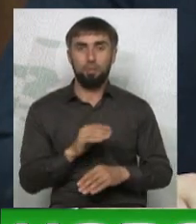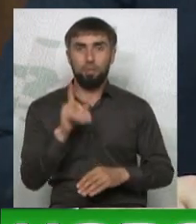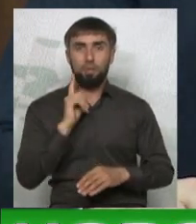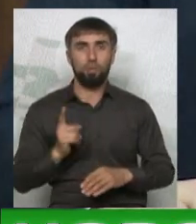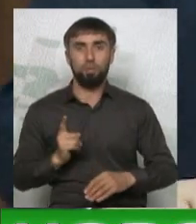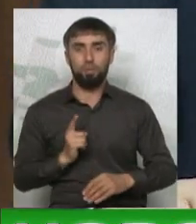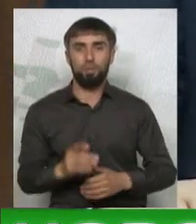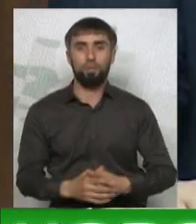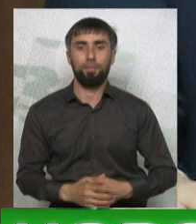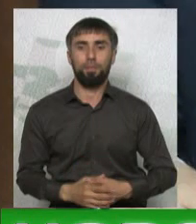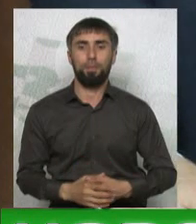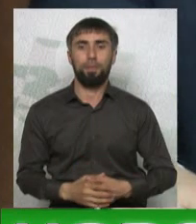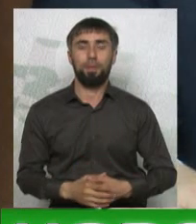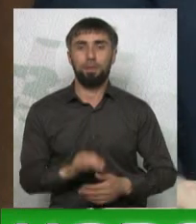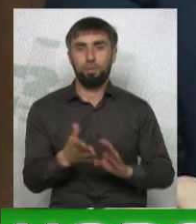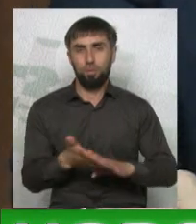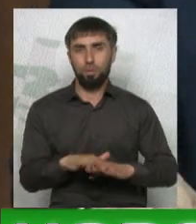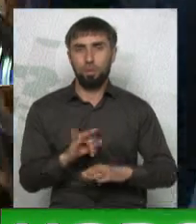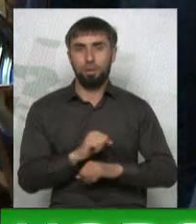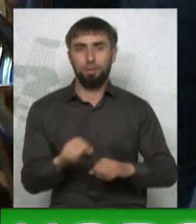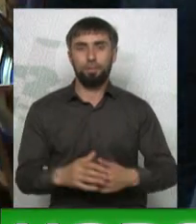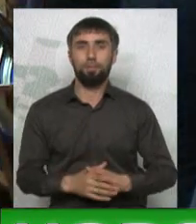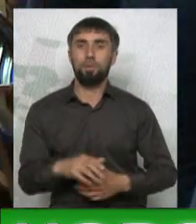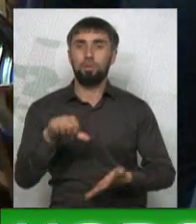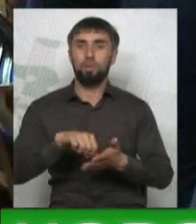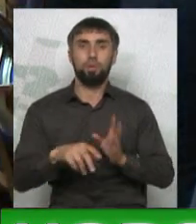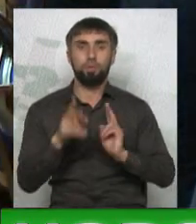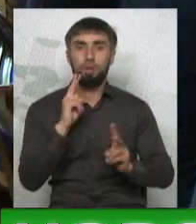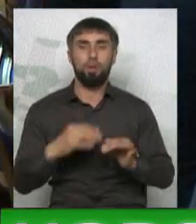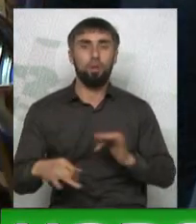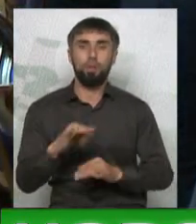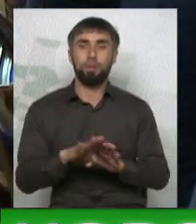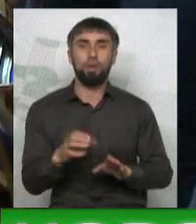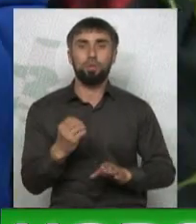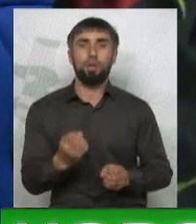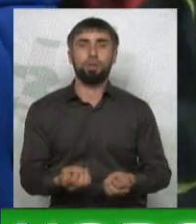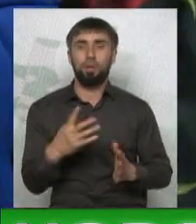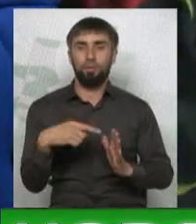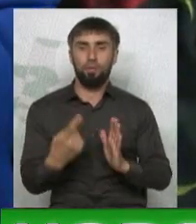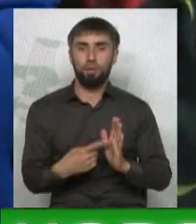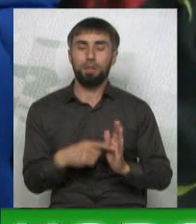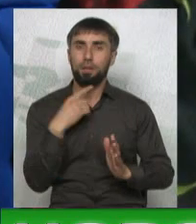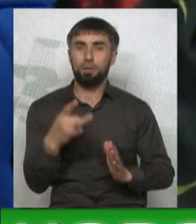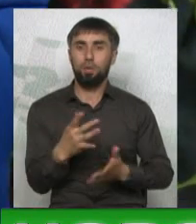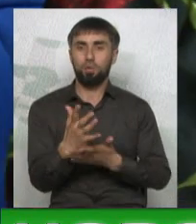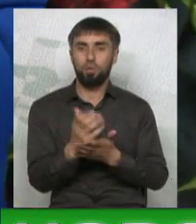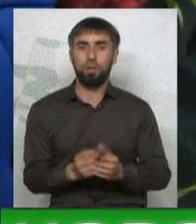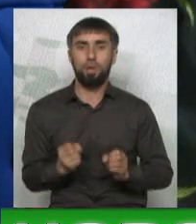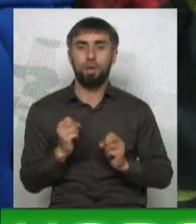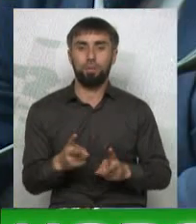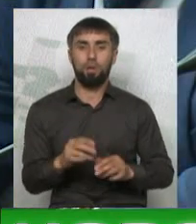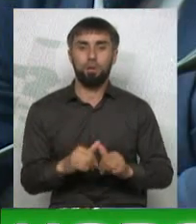проходит проводить уже тяжело или нельзя. Участники совещания обсудили также еще несколько вопросов. В регионе сохраняется